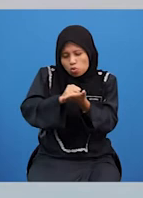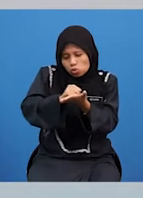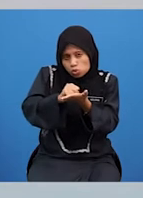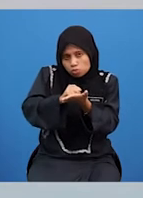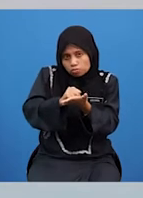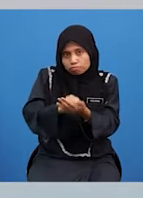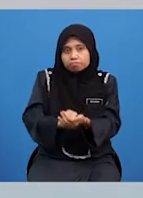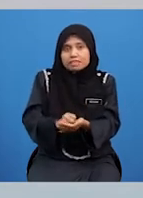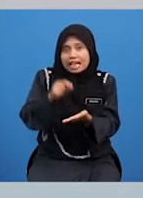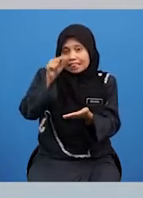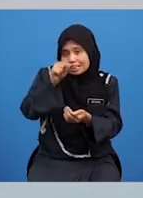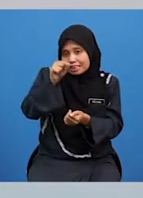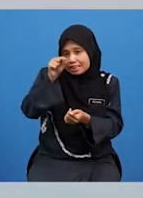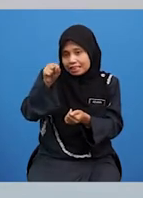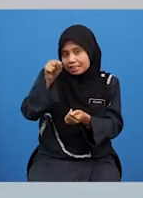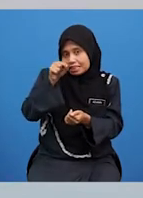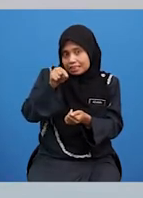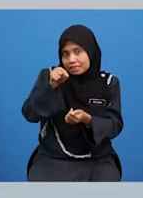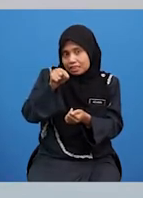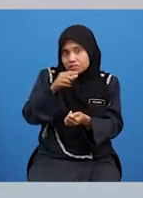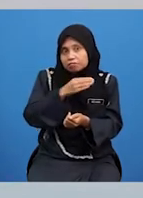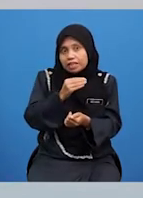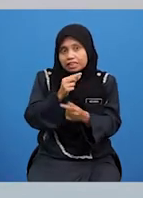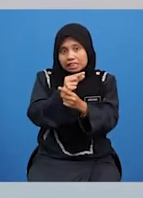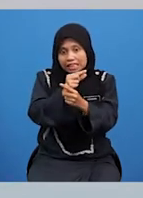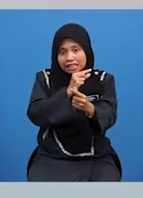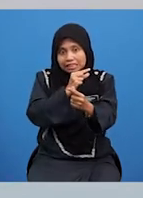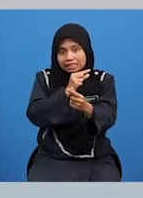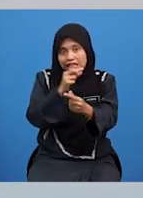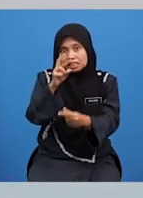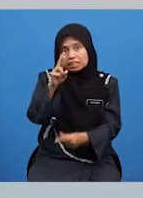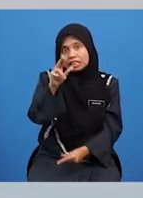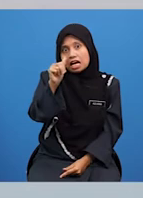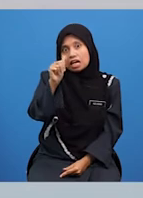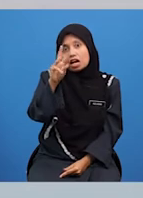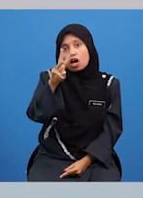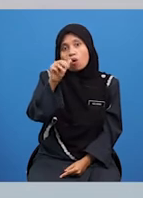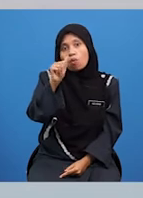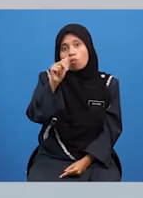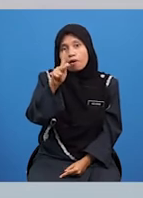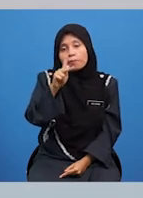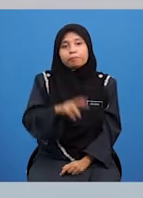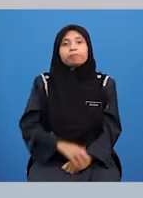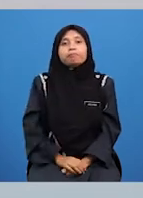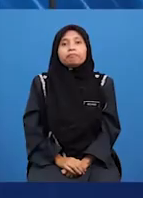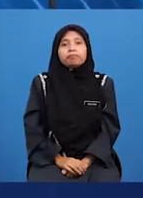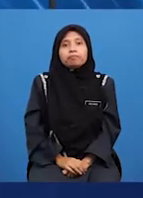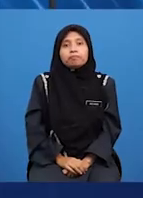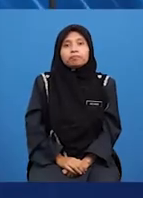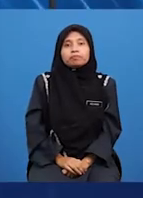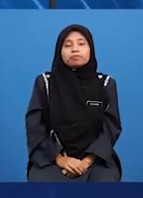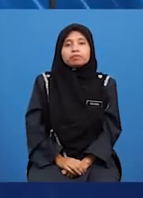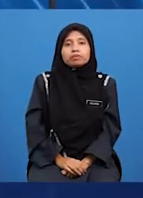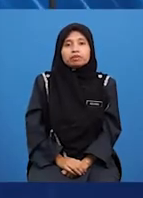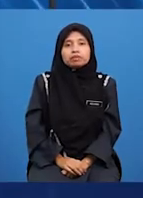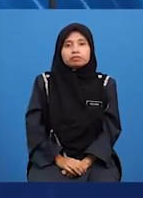gosokan, titik-titik dan garisan rawak atau scribbling. Yes,